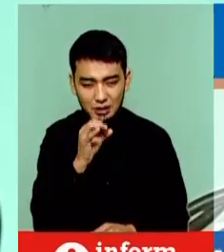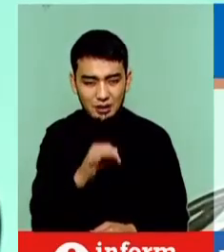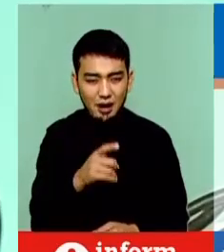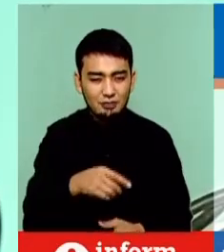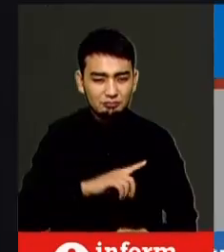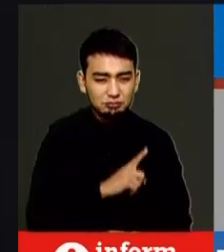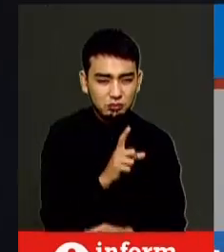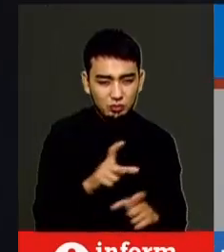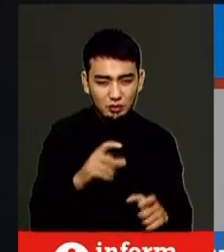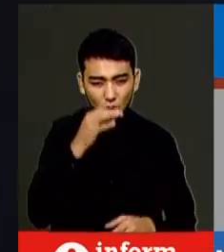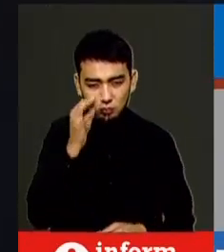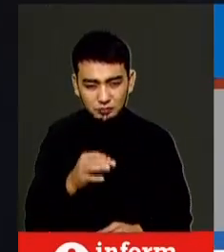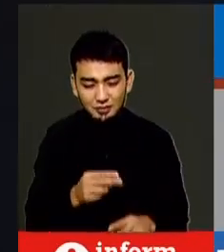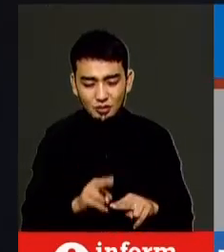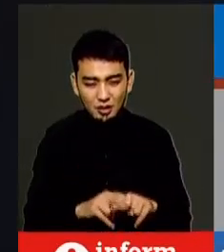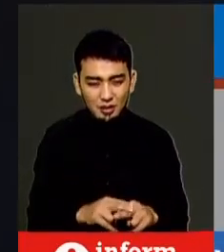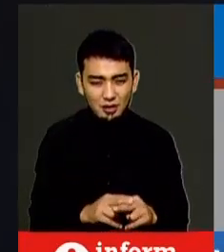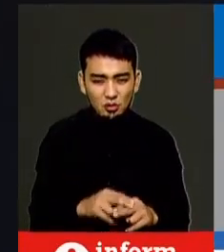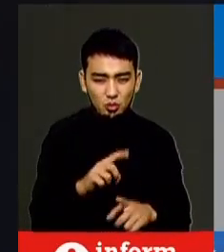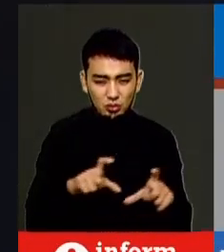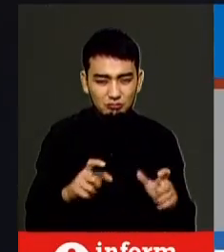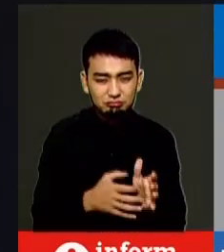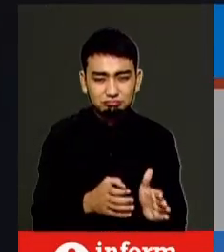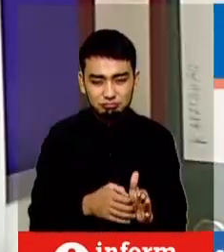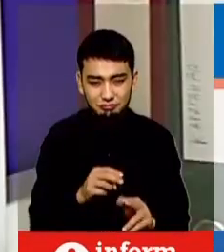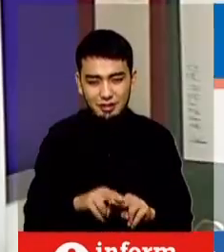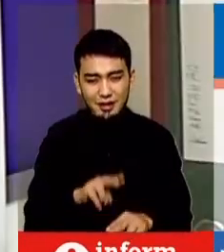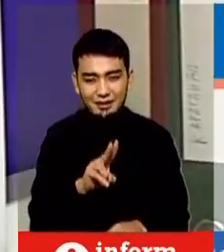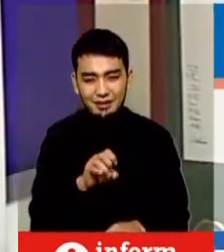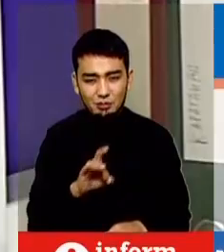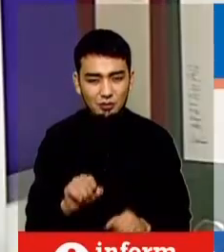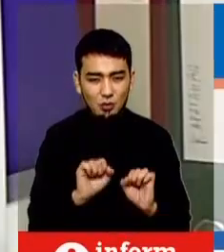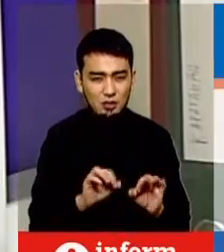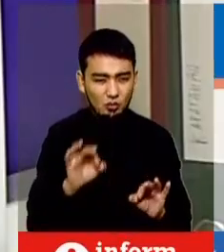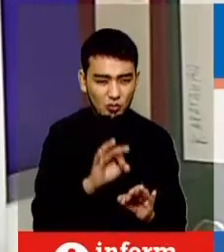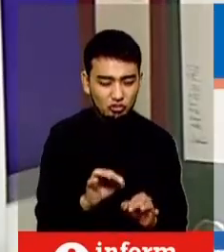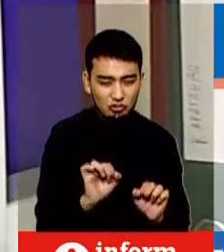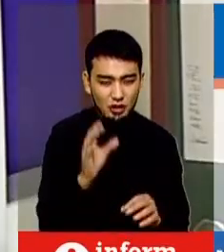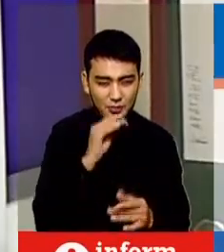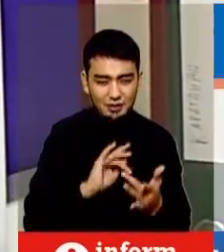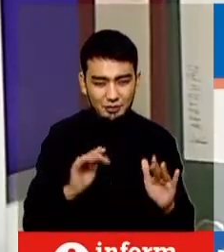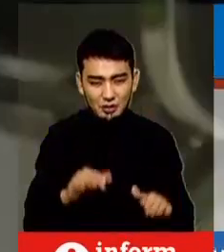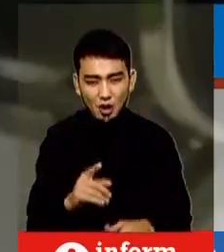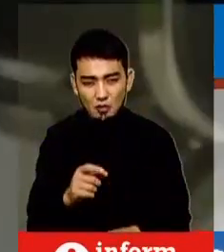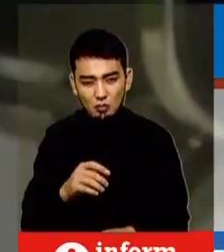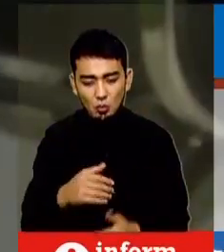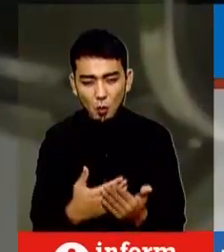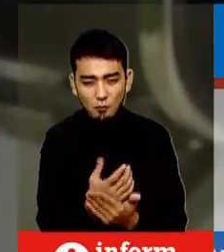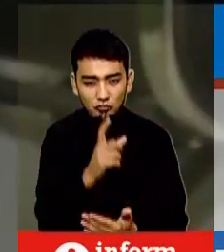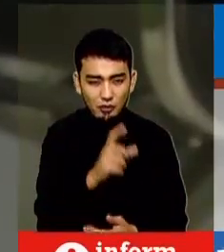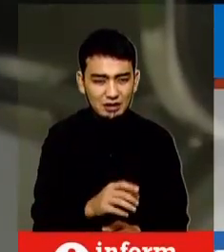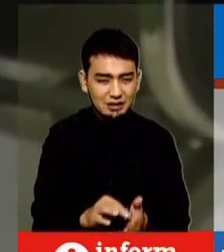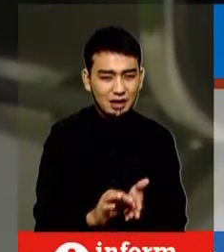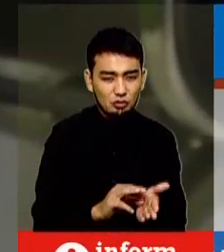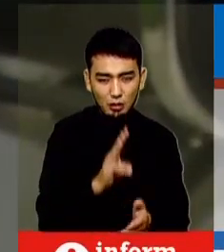в казахстанской компании, которая уже много лет занимается обеспечением кибербезопасности, сомневаются, что новичку сразу предложат высокую